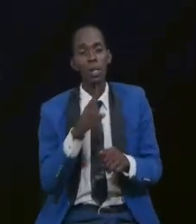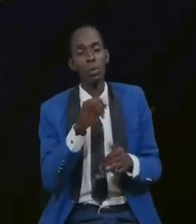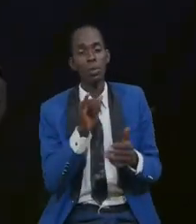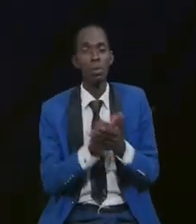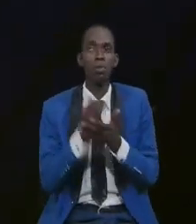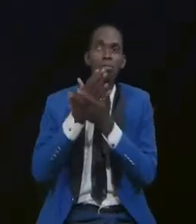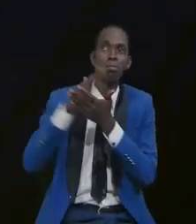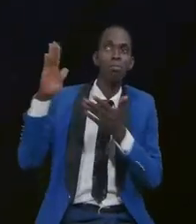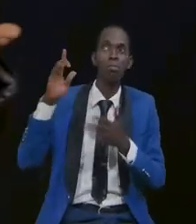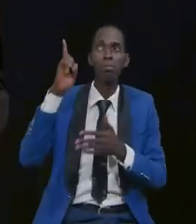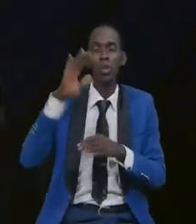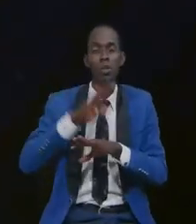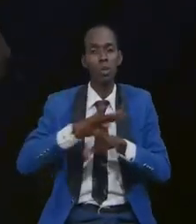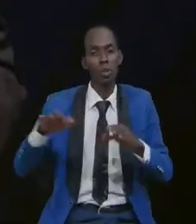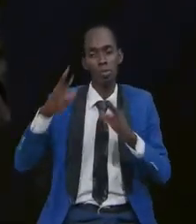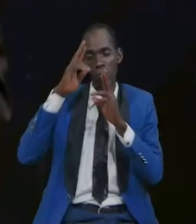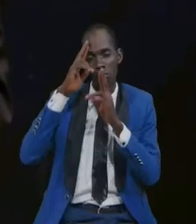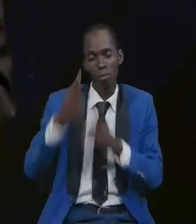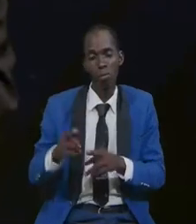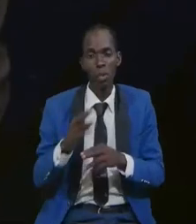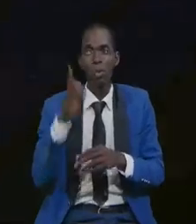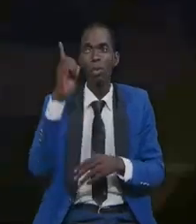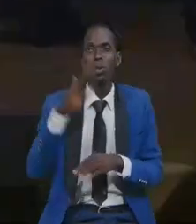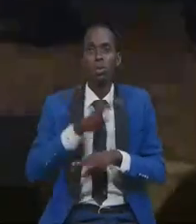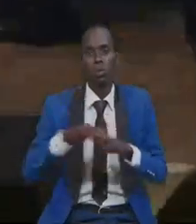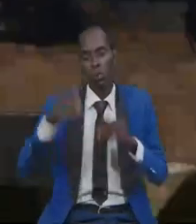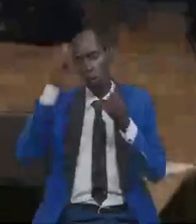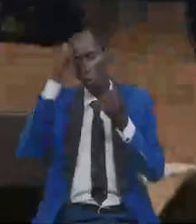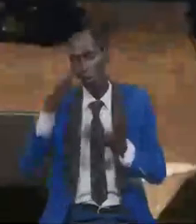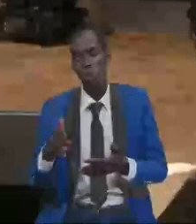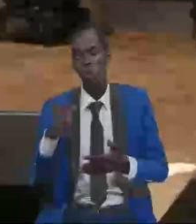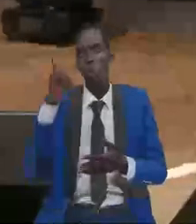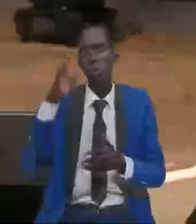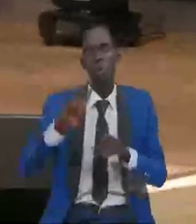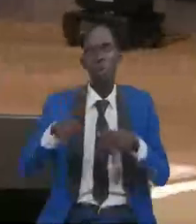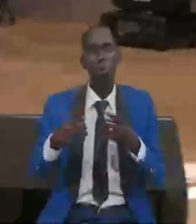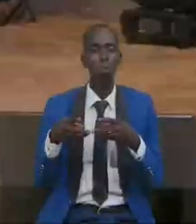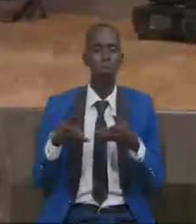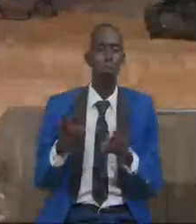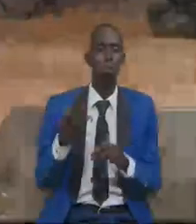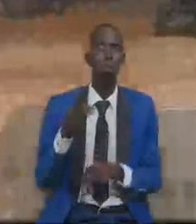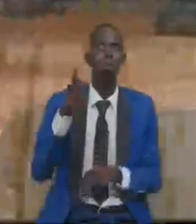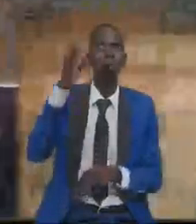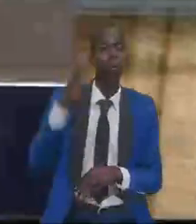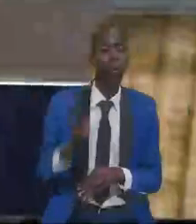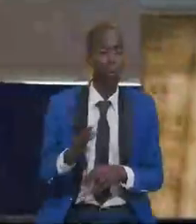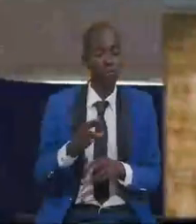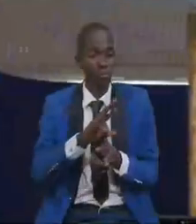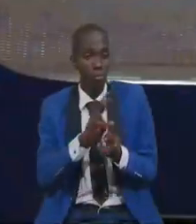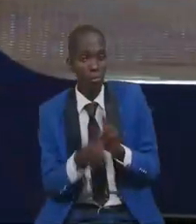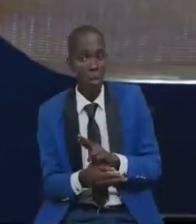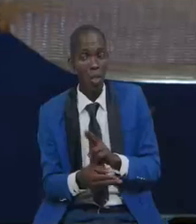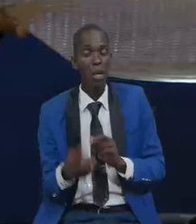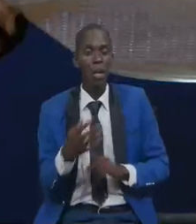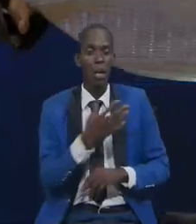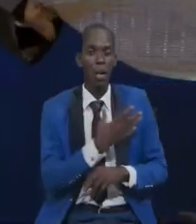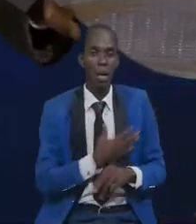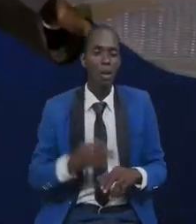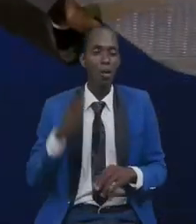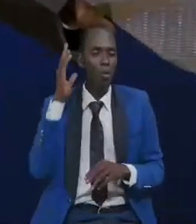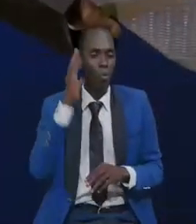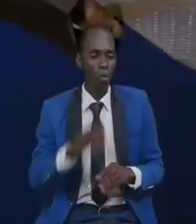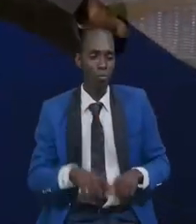pas Dieu, qui n'obéit pas à Dieu, qui ne suit pas la direction de Dieu, celui-là doit se repentir. Et tu dois briser les ponts avec toutes tes iniquités